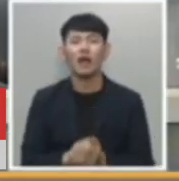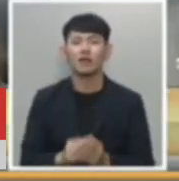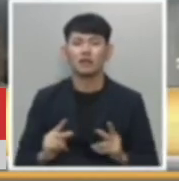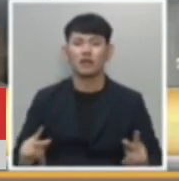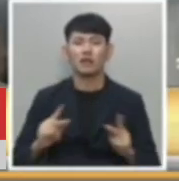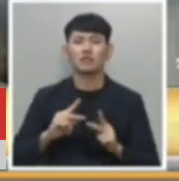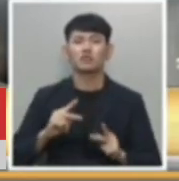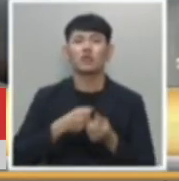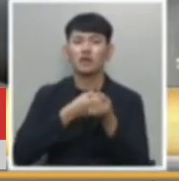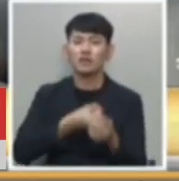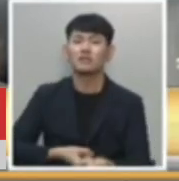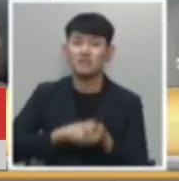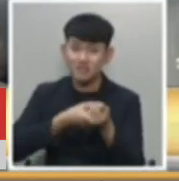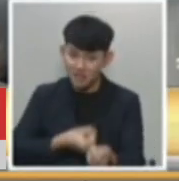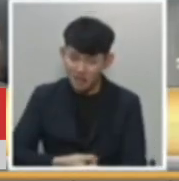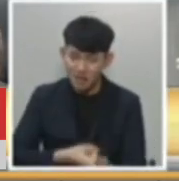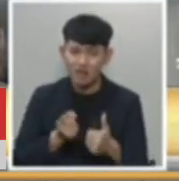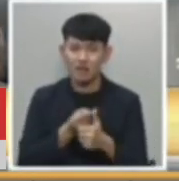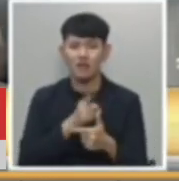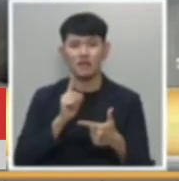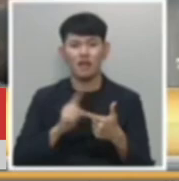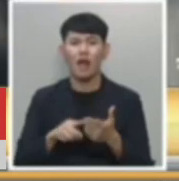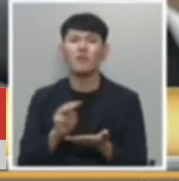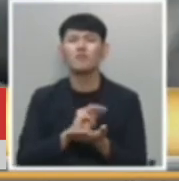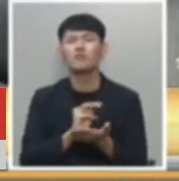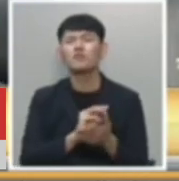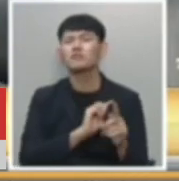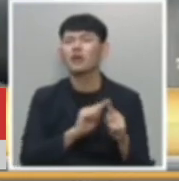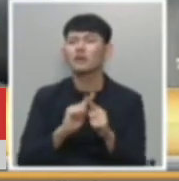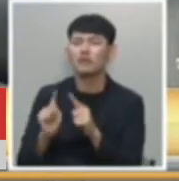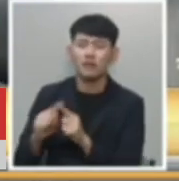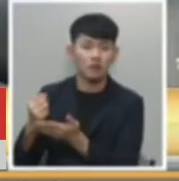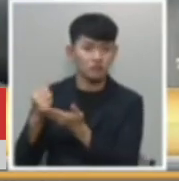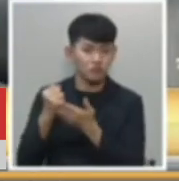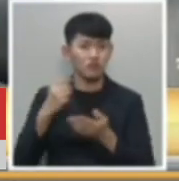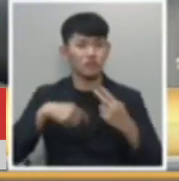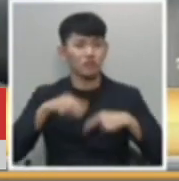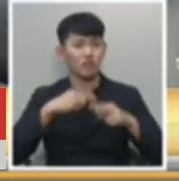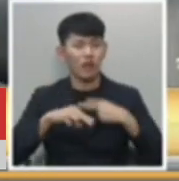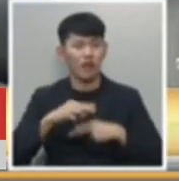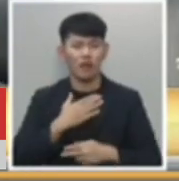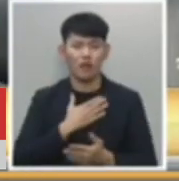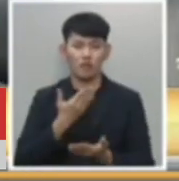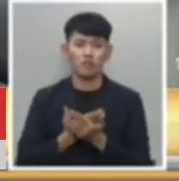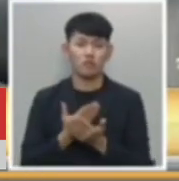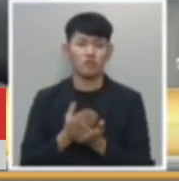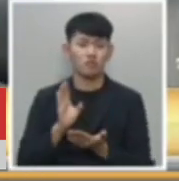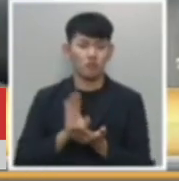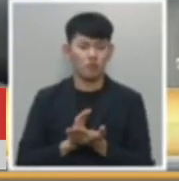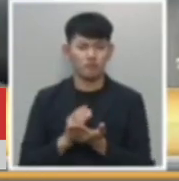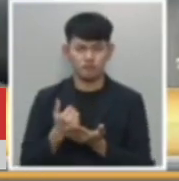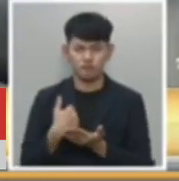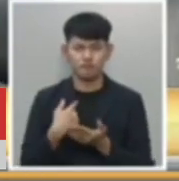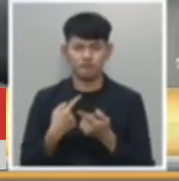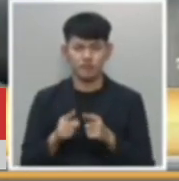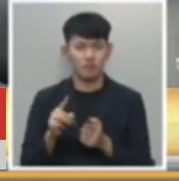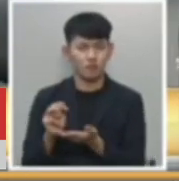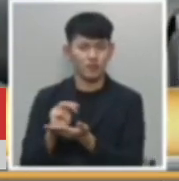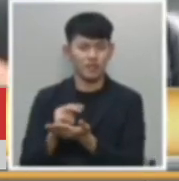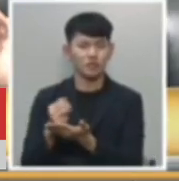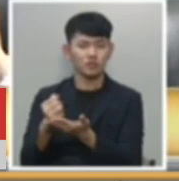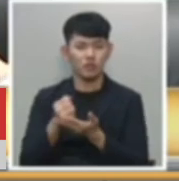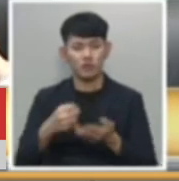างมูลนิธิสวนนิมิตที่เข้ามาดูแลนอกจากที่เราได้รับงบปกติก็จะมีกลุ่มนี้ที่มาดูแลนัก